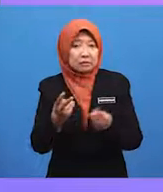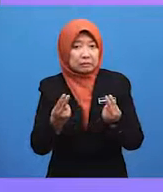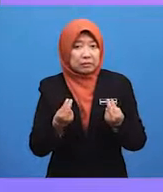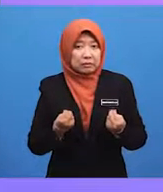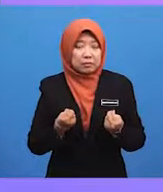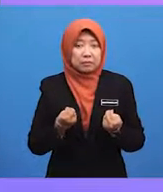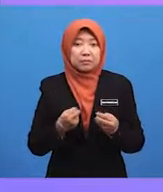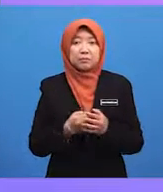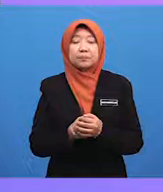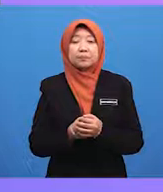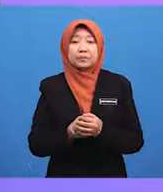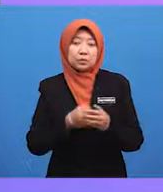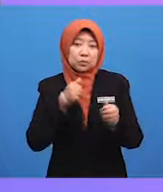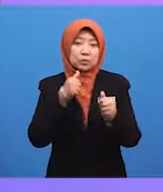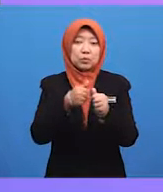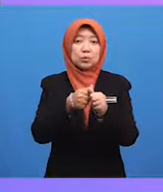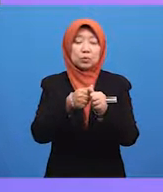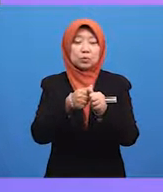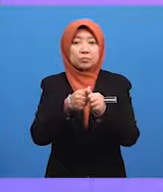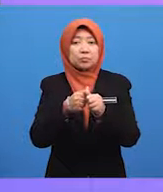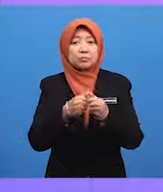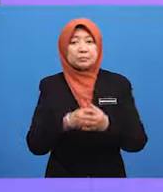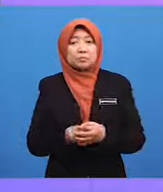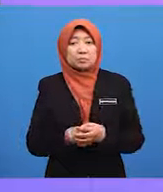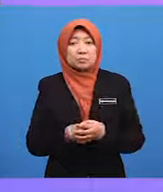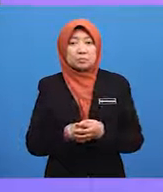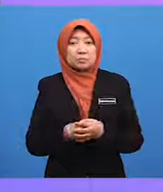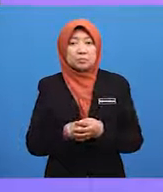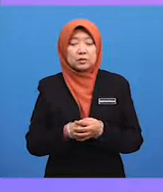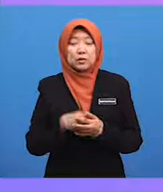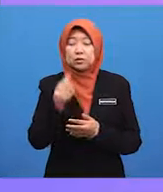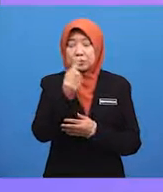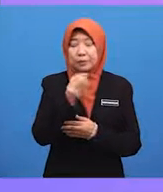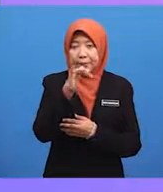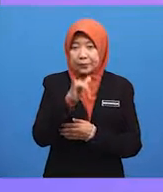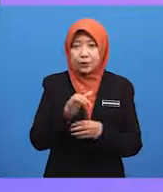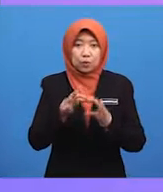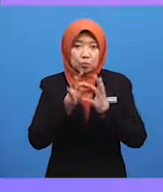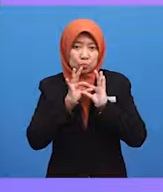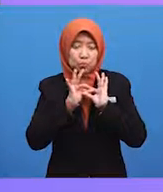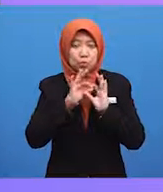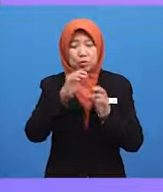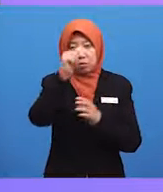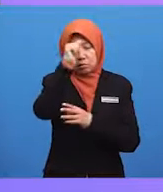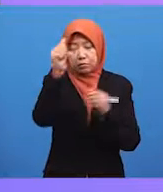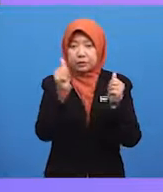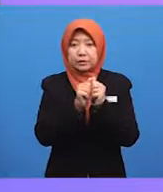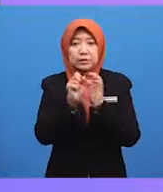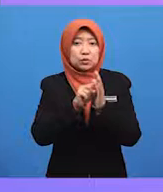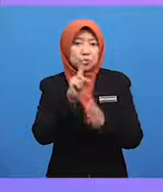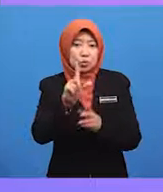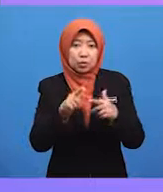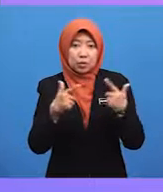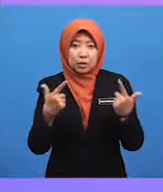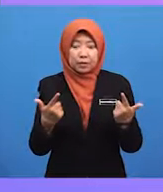menurut aturan syariatnya. Dan sesiapa yang mempersekutukan Allah dengan sesuatu yang lain, maka